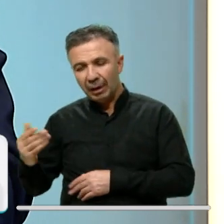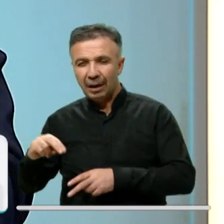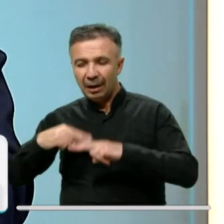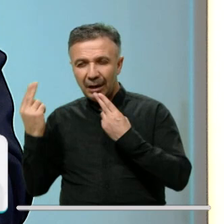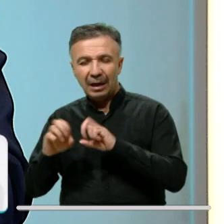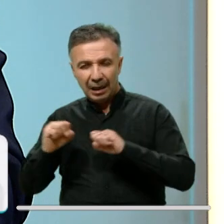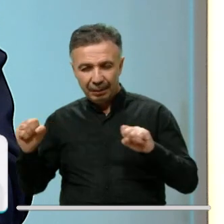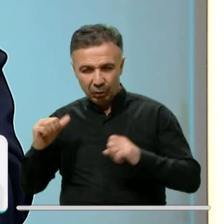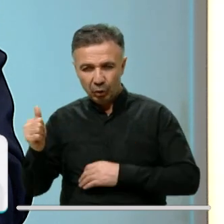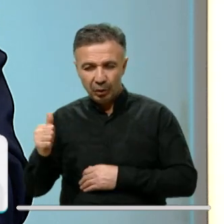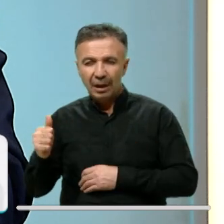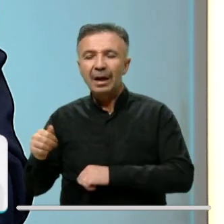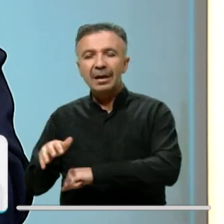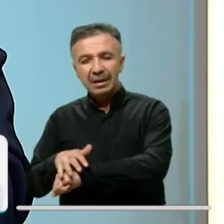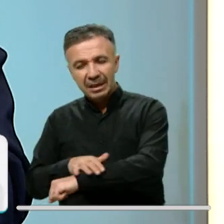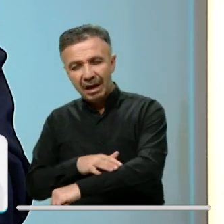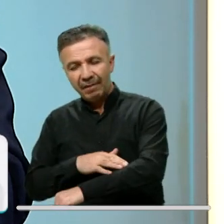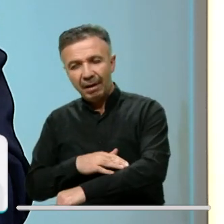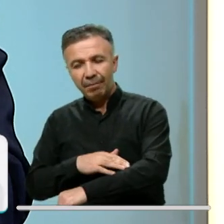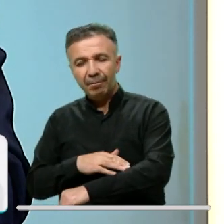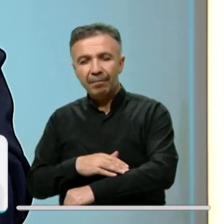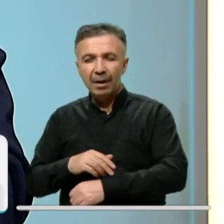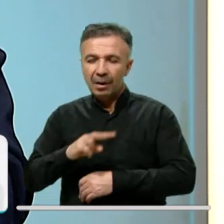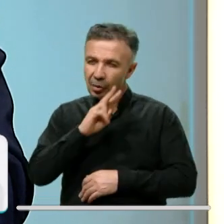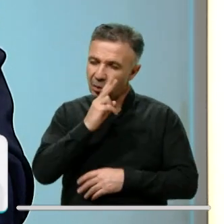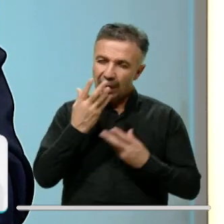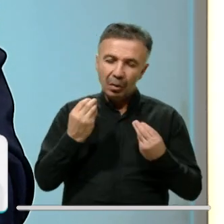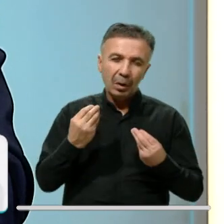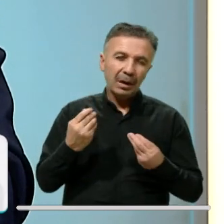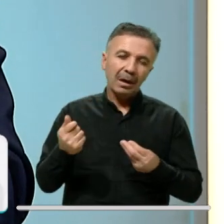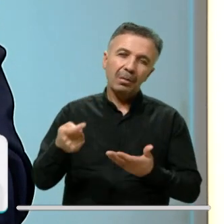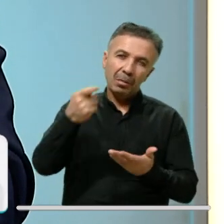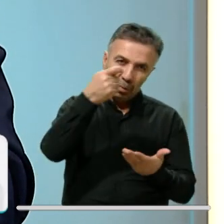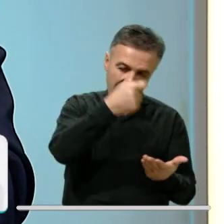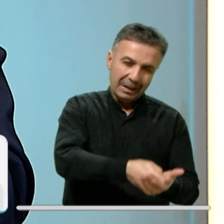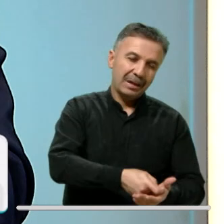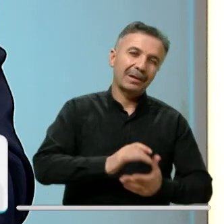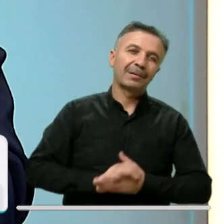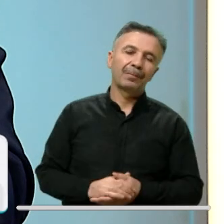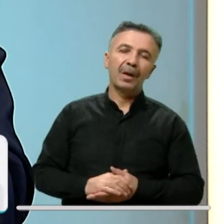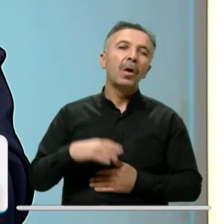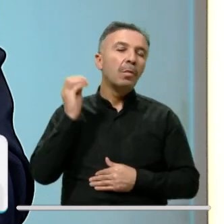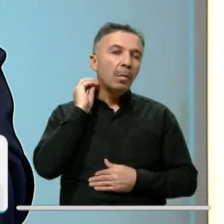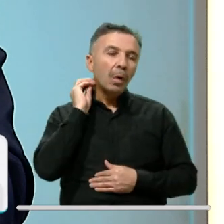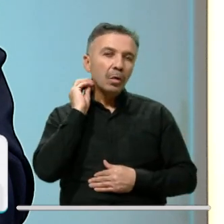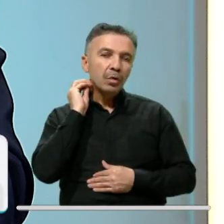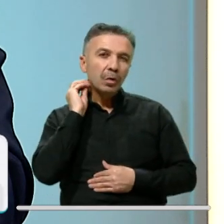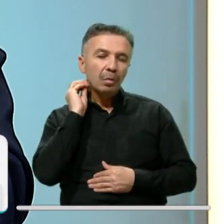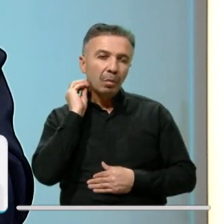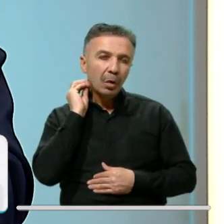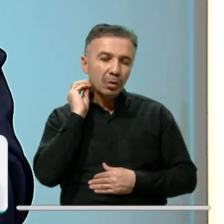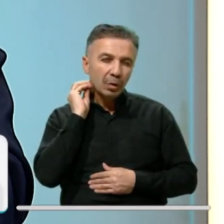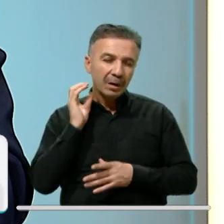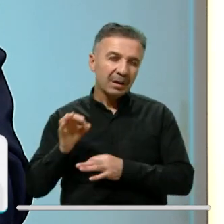veya günah şeklinde bir şekilde bu beyefendiye ödenecektir. Yani bu